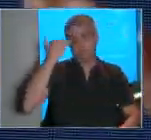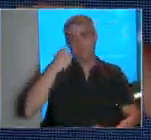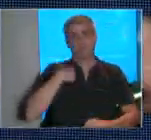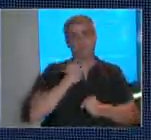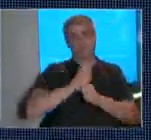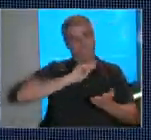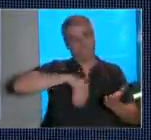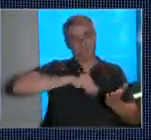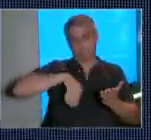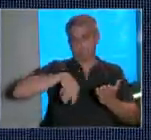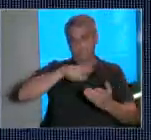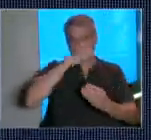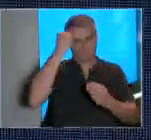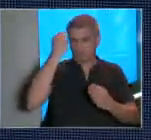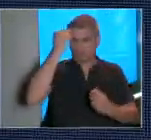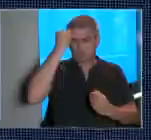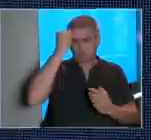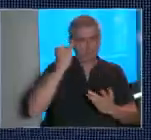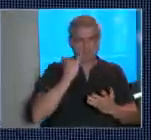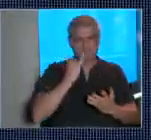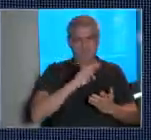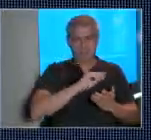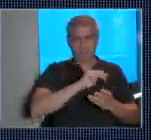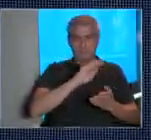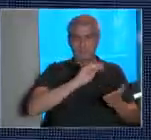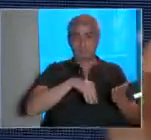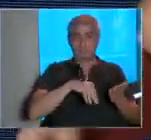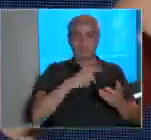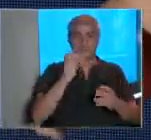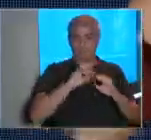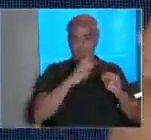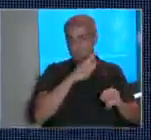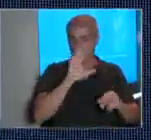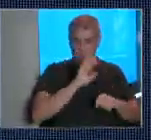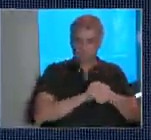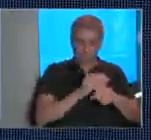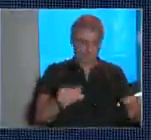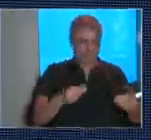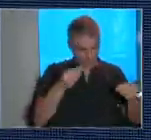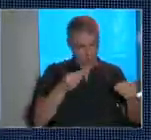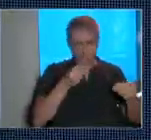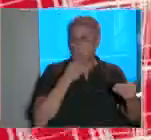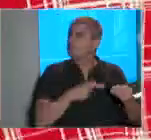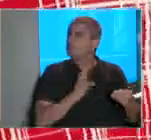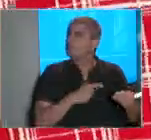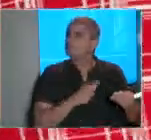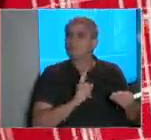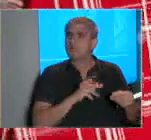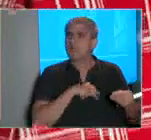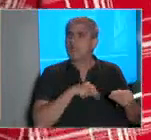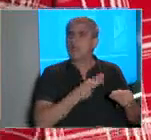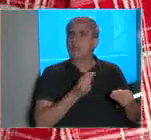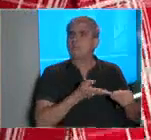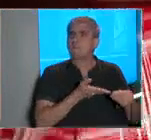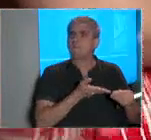שהעברתי עצומה בשיעור, אני אפילו לא זוכרת על מה, והמורה ככה תפס את הנייר ושאל מה זה, של מי זה, מי אחראי